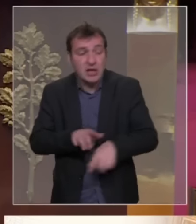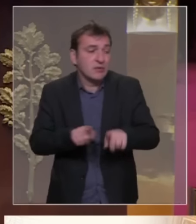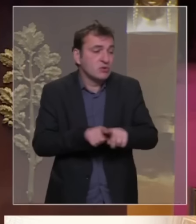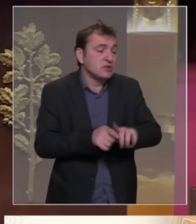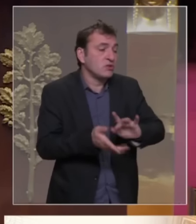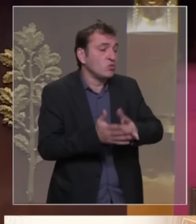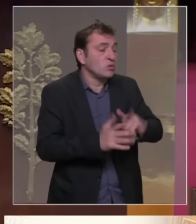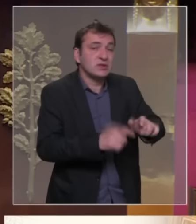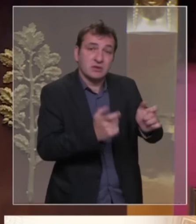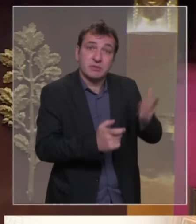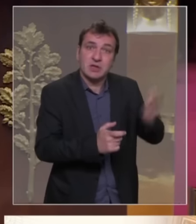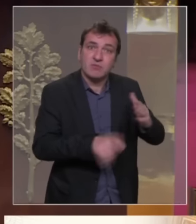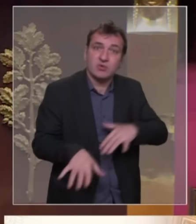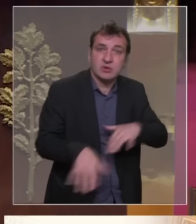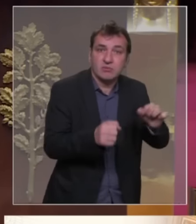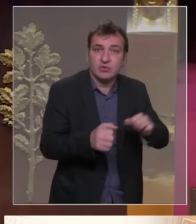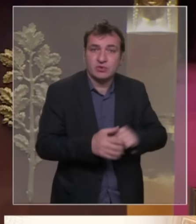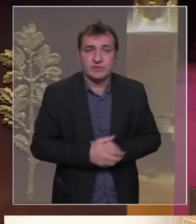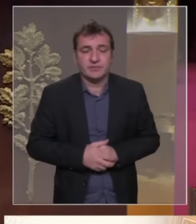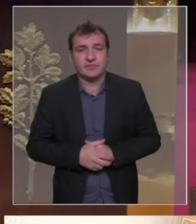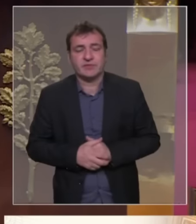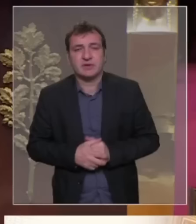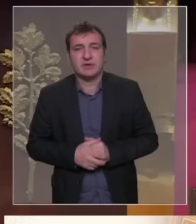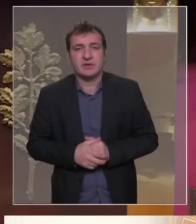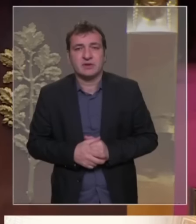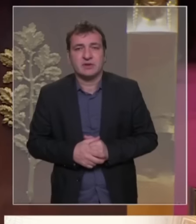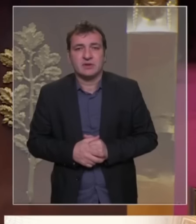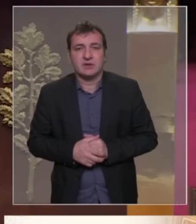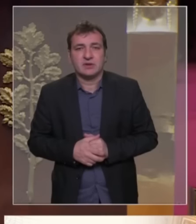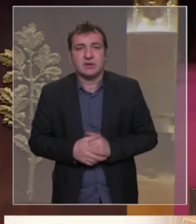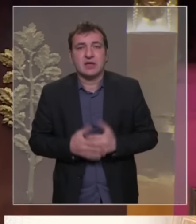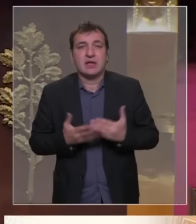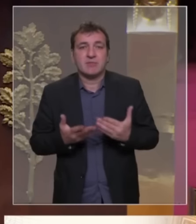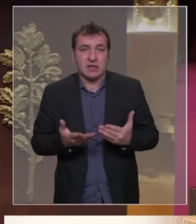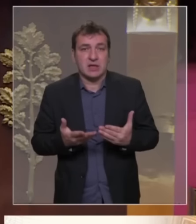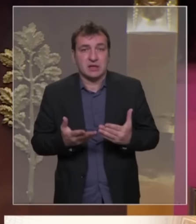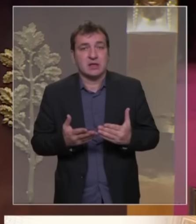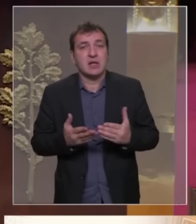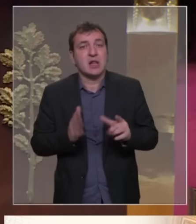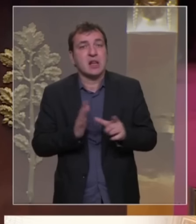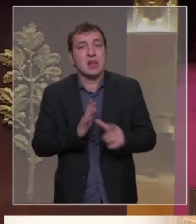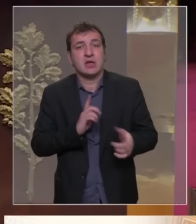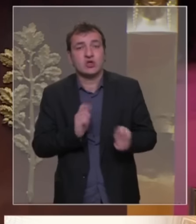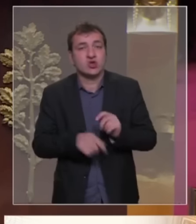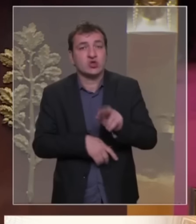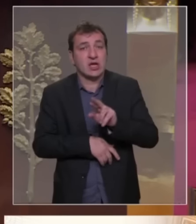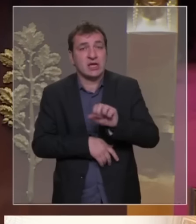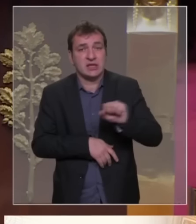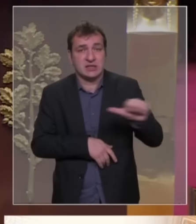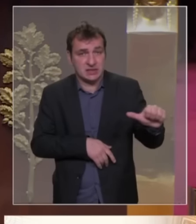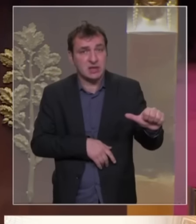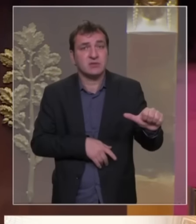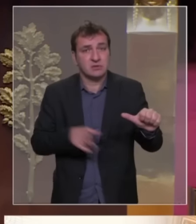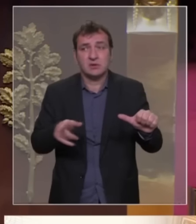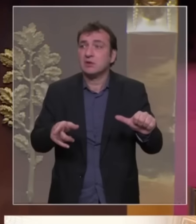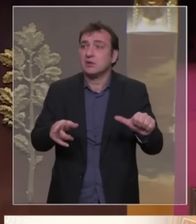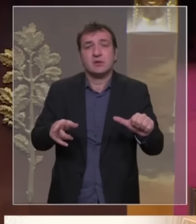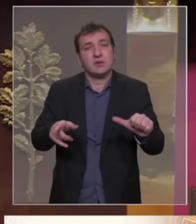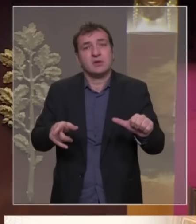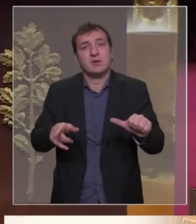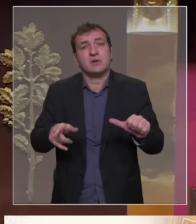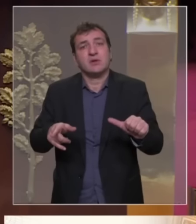recruter. Là, mesdames et messieurs les députés, où la réforme du RSA a été engagée, ça marche. Comme à Marseille, où après